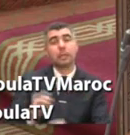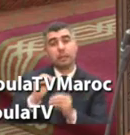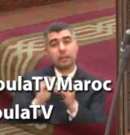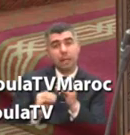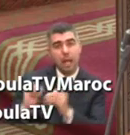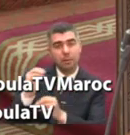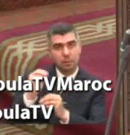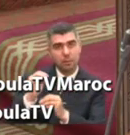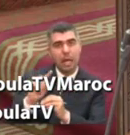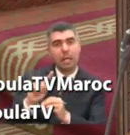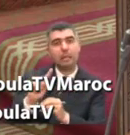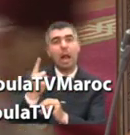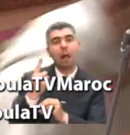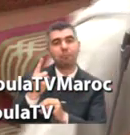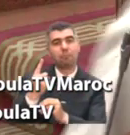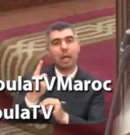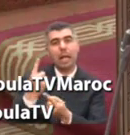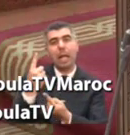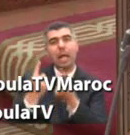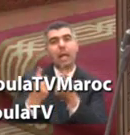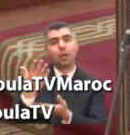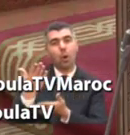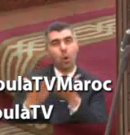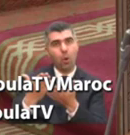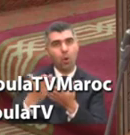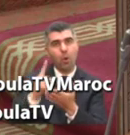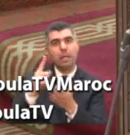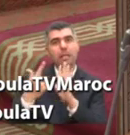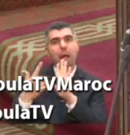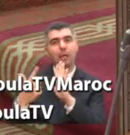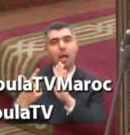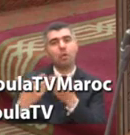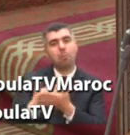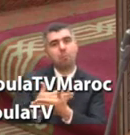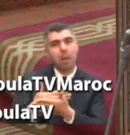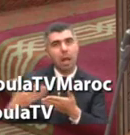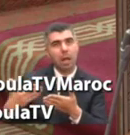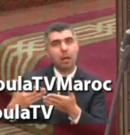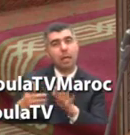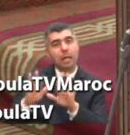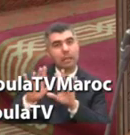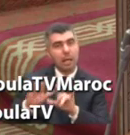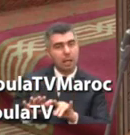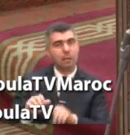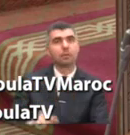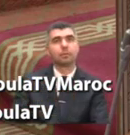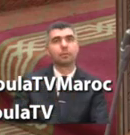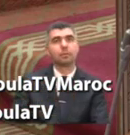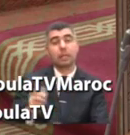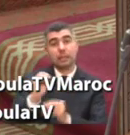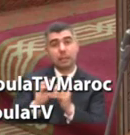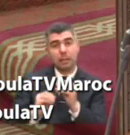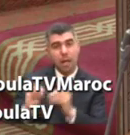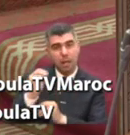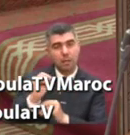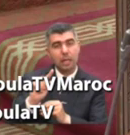الزياده ديال درهم لكل لتر في 3 سنوات عطاتكم 17 مليار هادشي اللي جبتوا في التقرير. وهاد الزياده